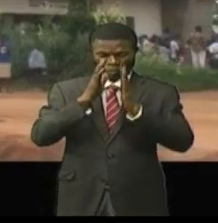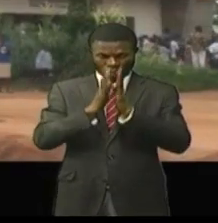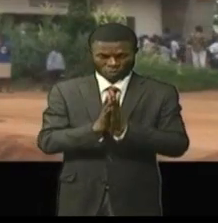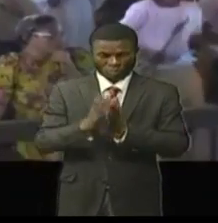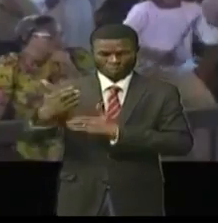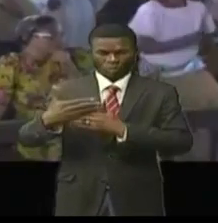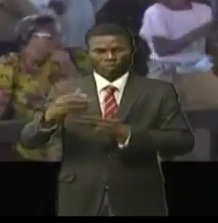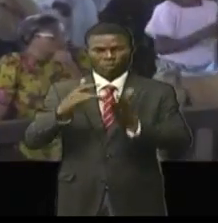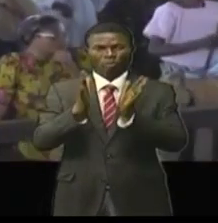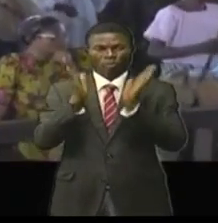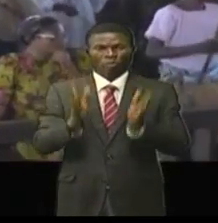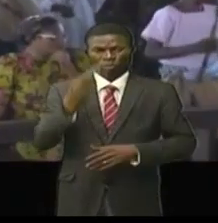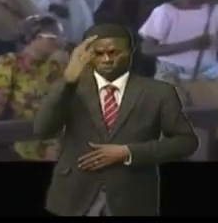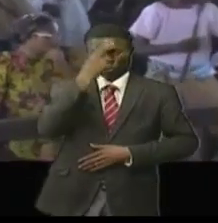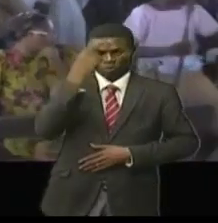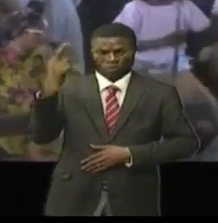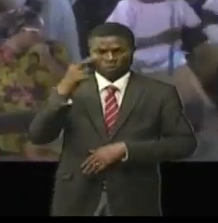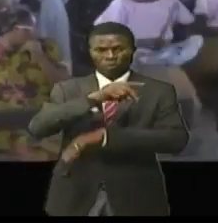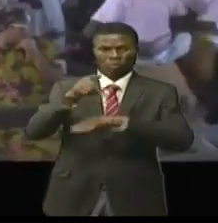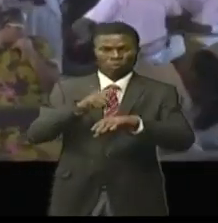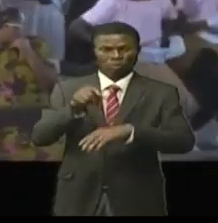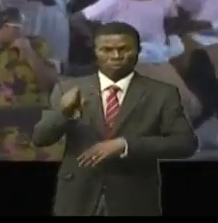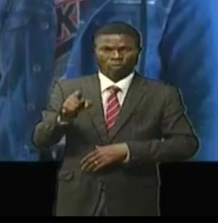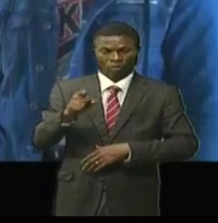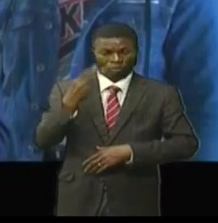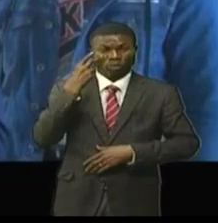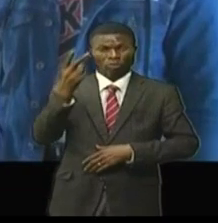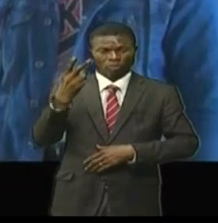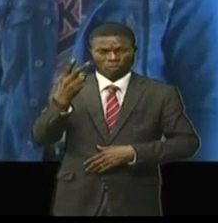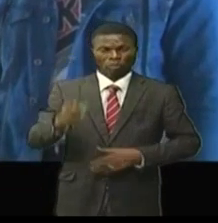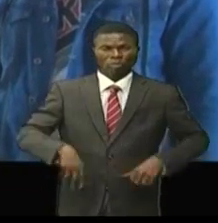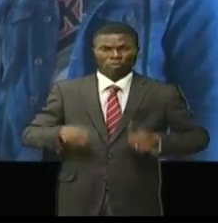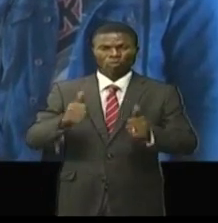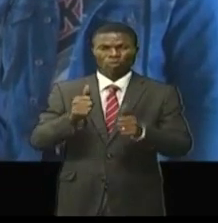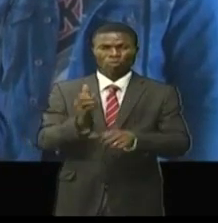côtés des chrétiens catholiques de cette paroisse qui l'ont vu vivre et